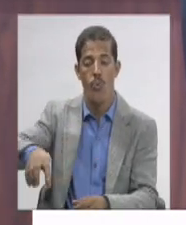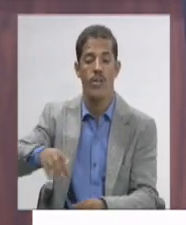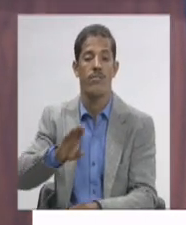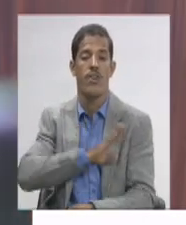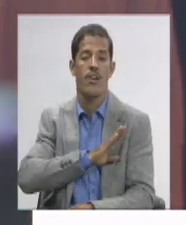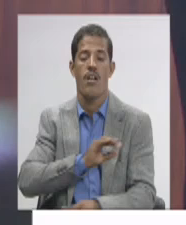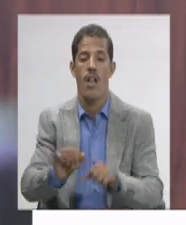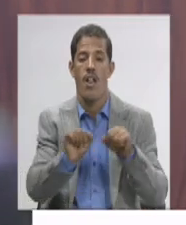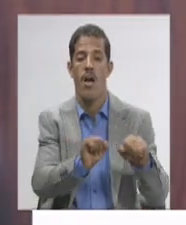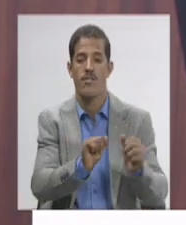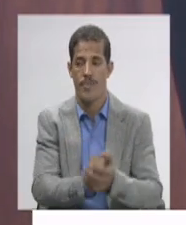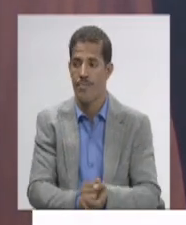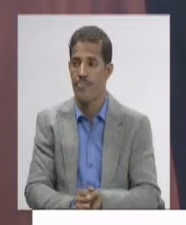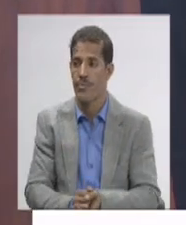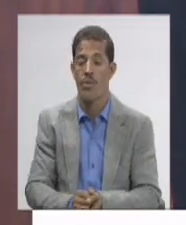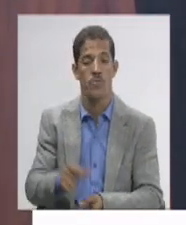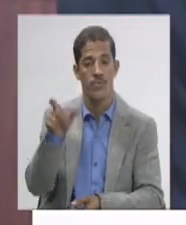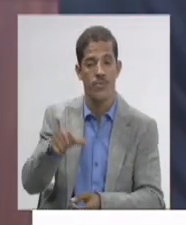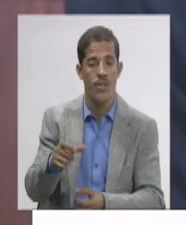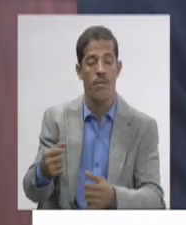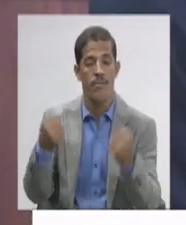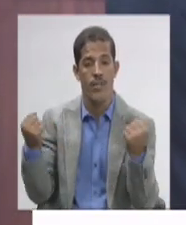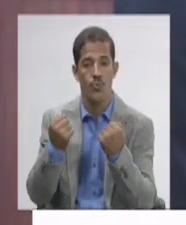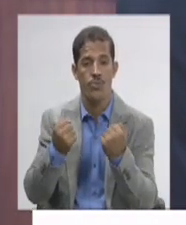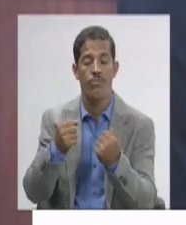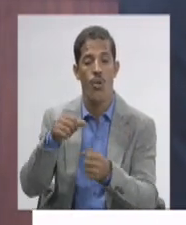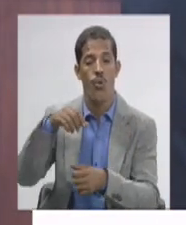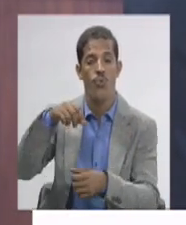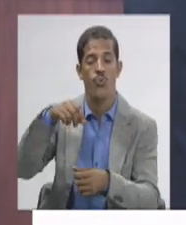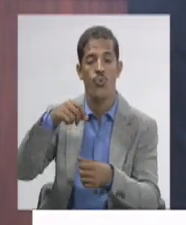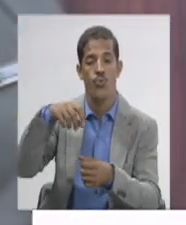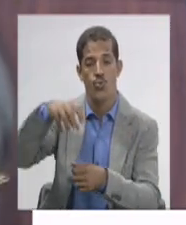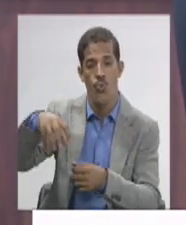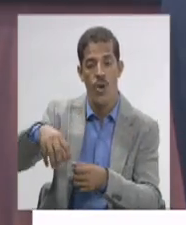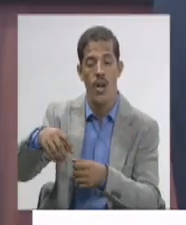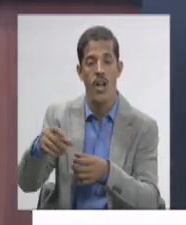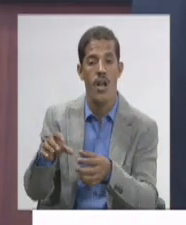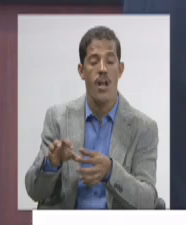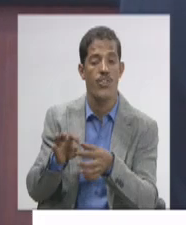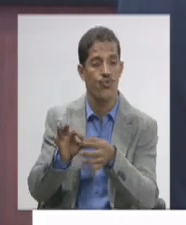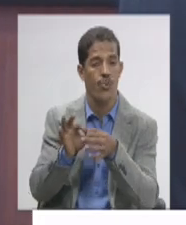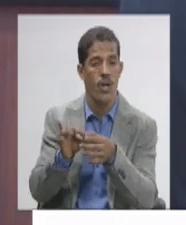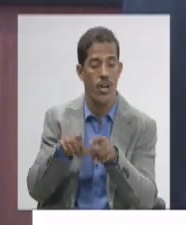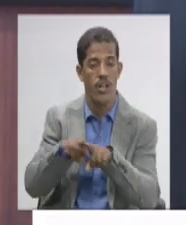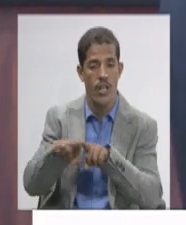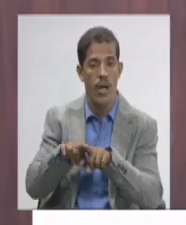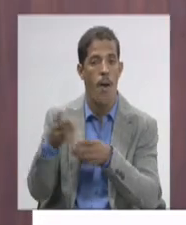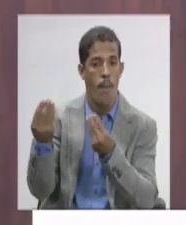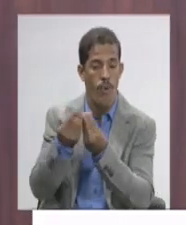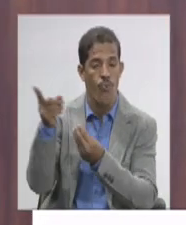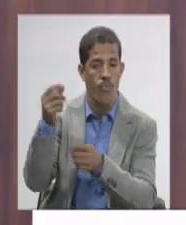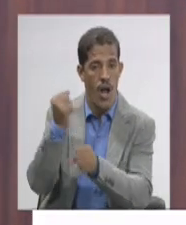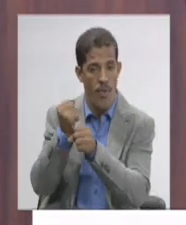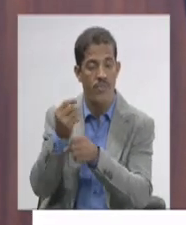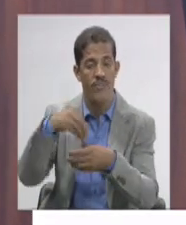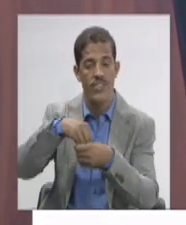الخاصه كما حصل المتدربون من الدول الشقيقه والصديقه على شهادات عليا تتويجا لمجهود عام